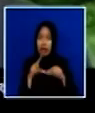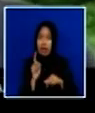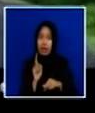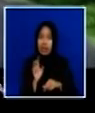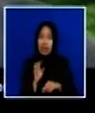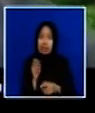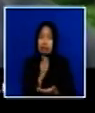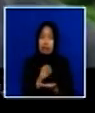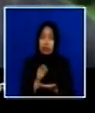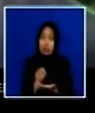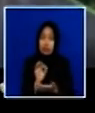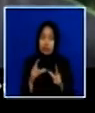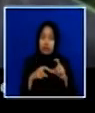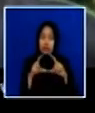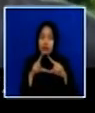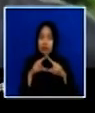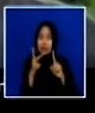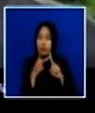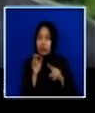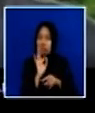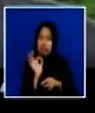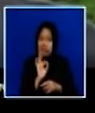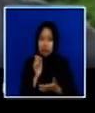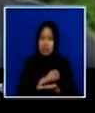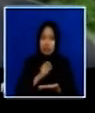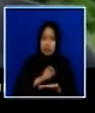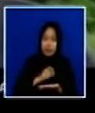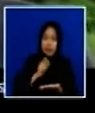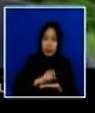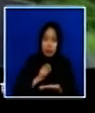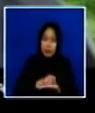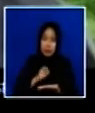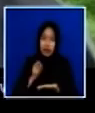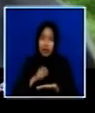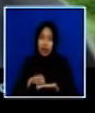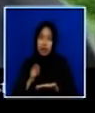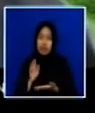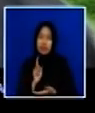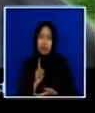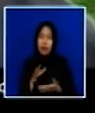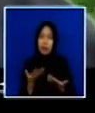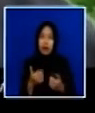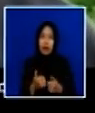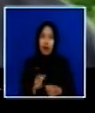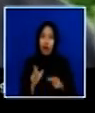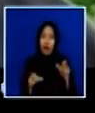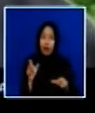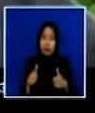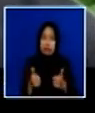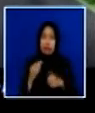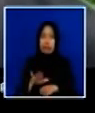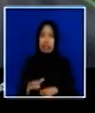adanya itu karena adanya berita salju bisa membunuh merata lakukan bagi orang-orang memang